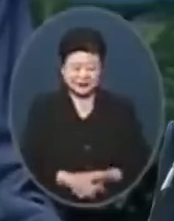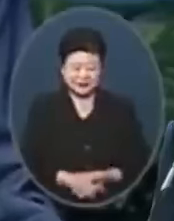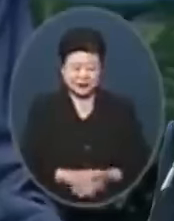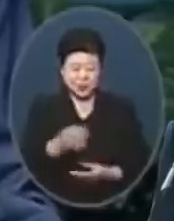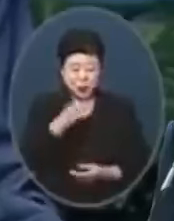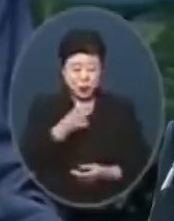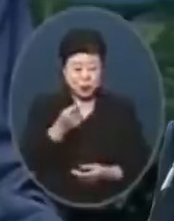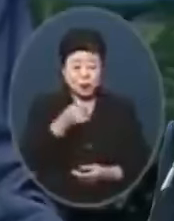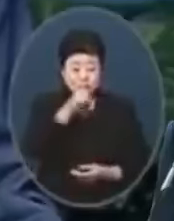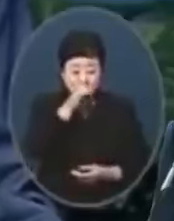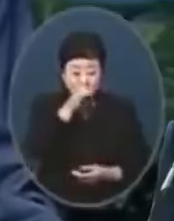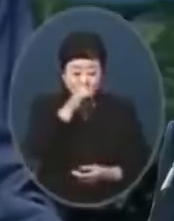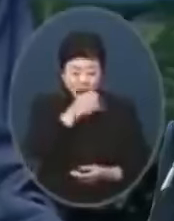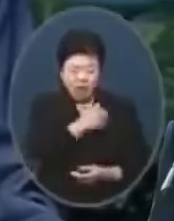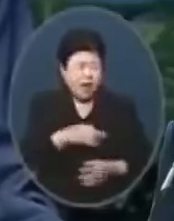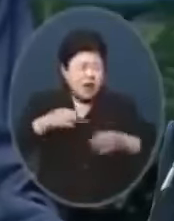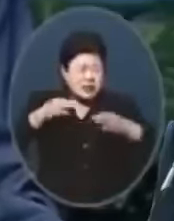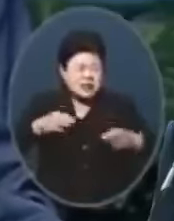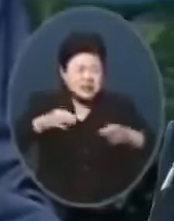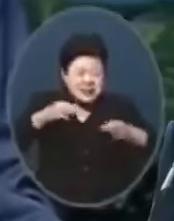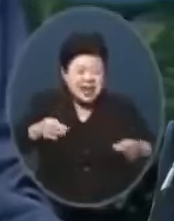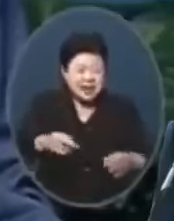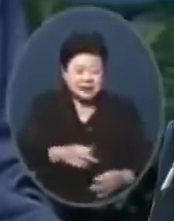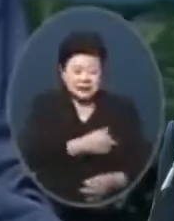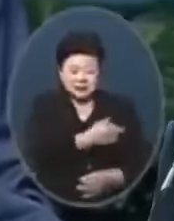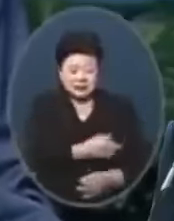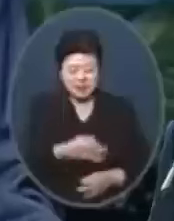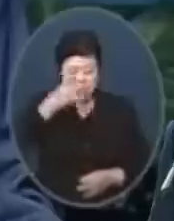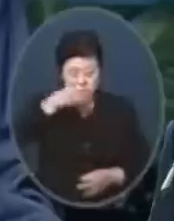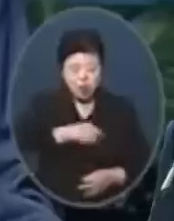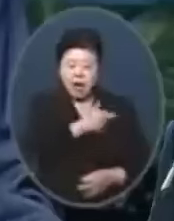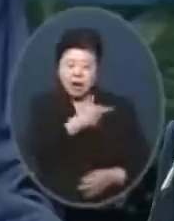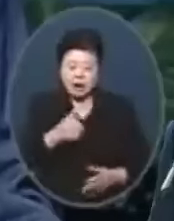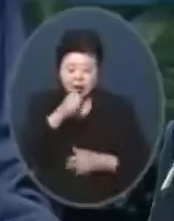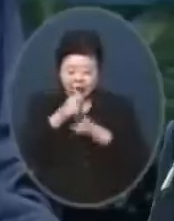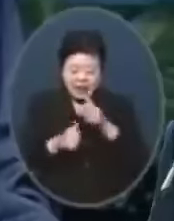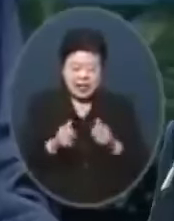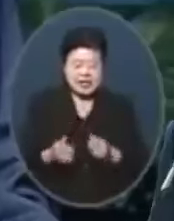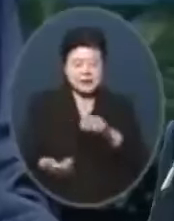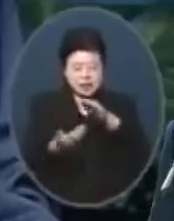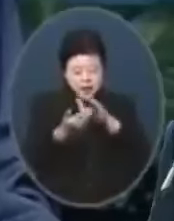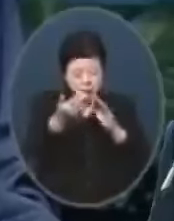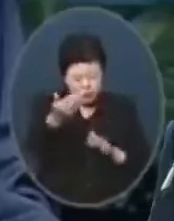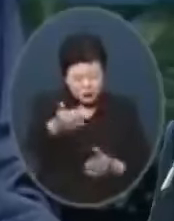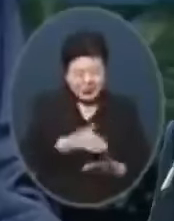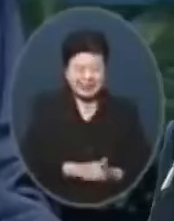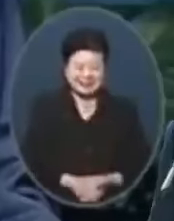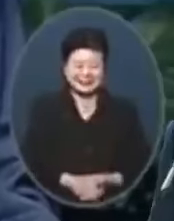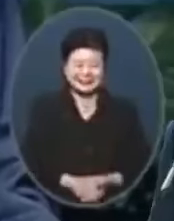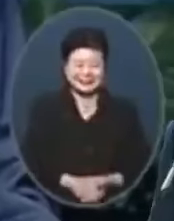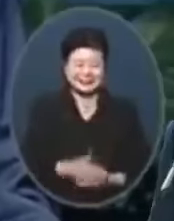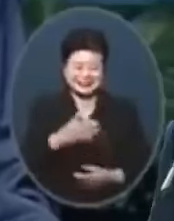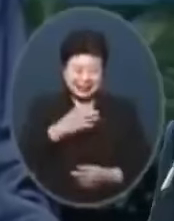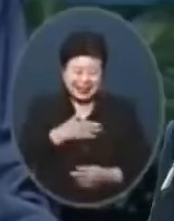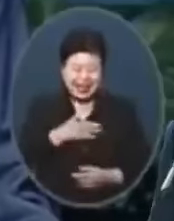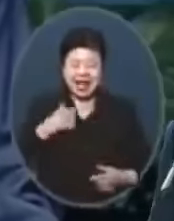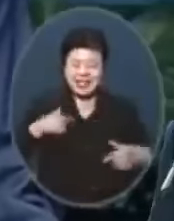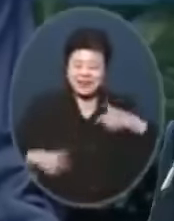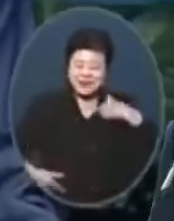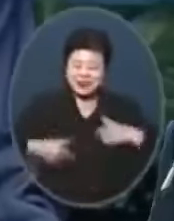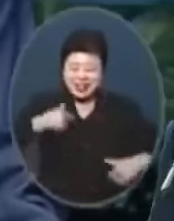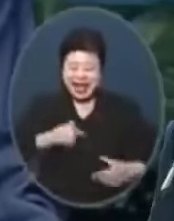효과는 있겠지만 소리를 내어야 하나님이 그것을 이루어 주시는 것입니다. 나는